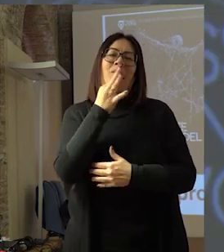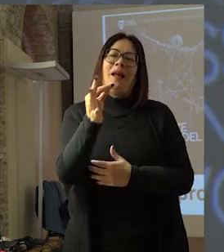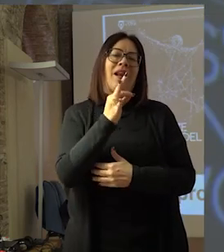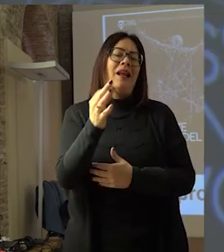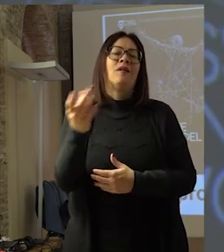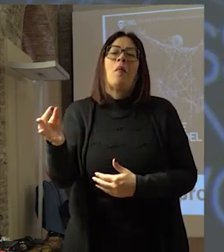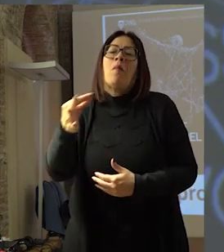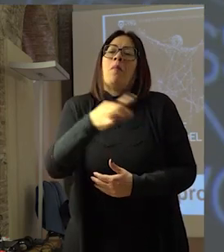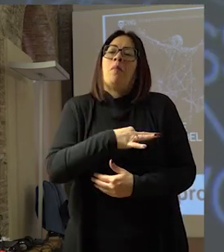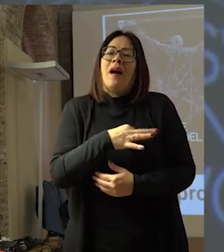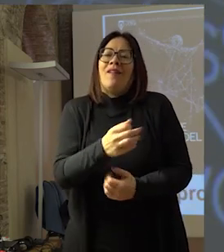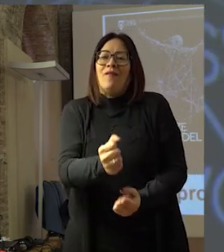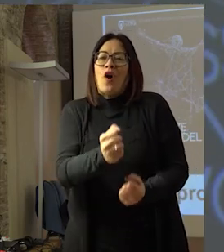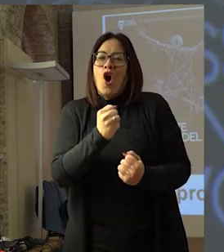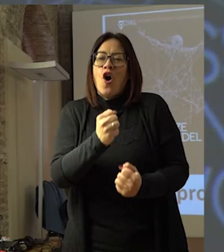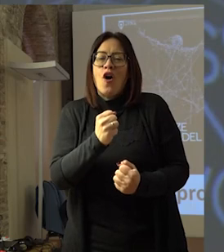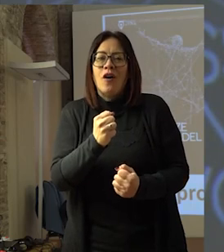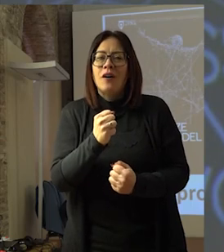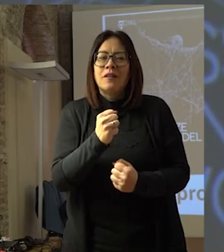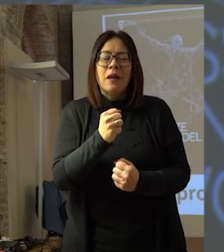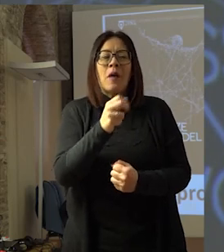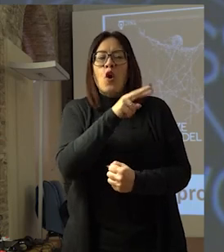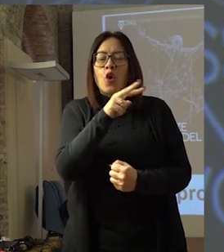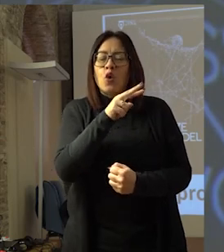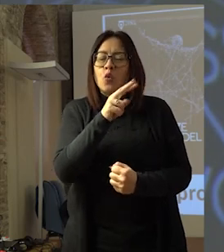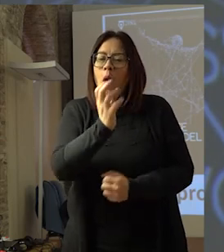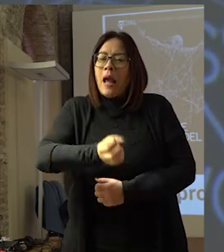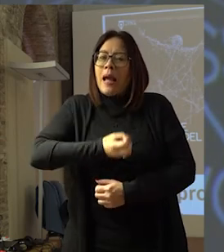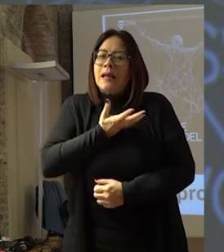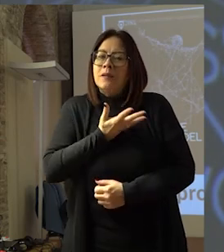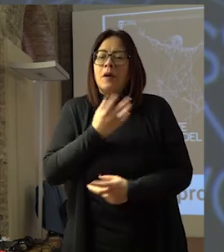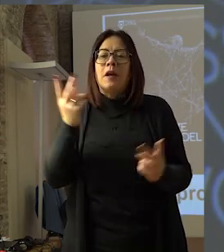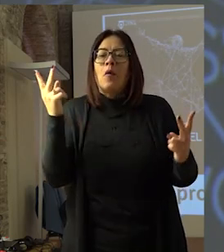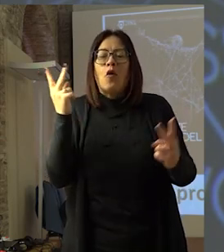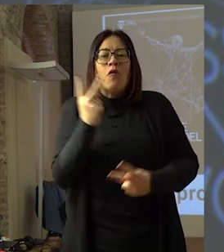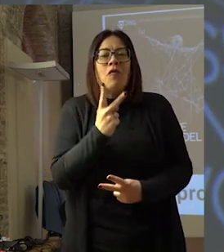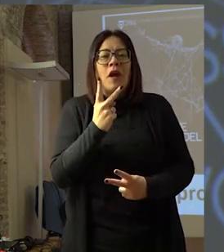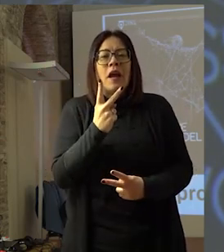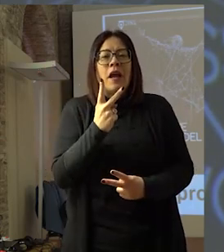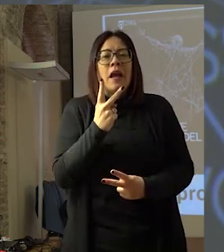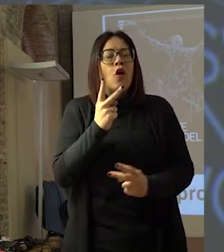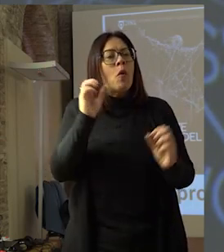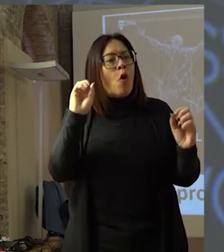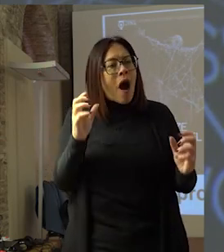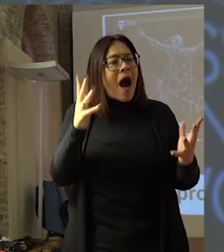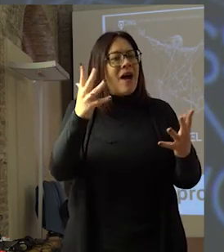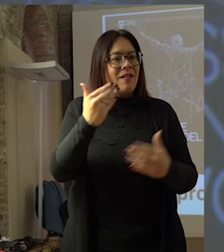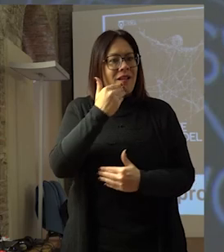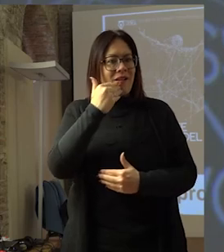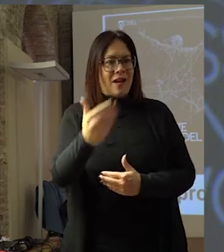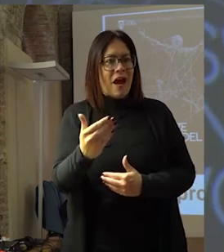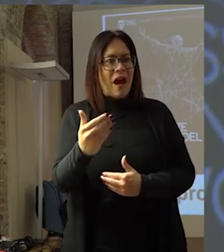nei quali loro riescono a esprimere davvero attraverso un'espressione artistica, la